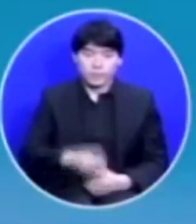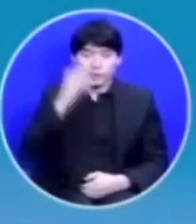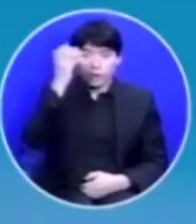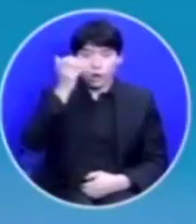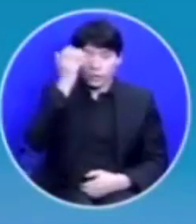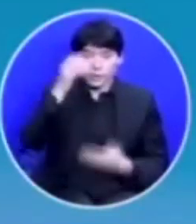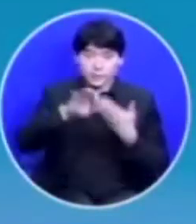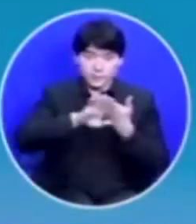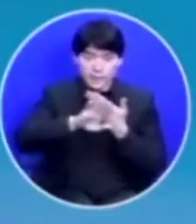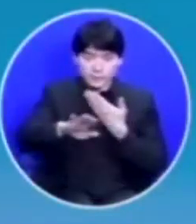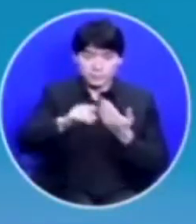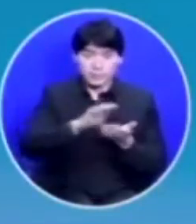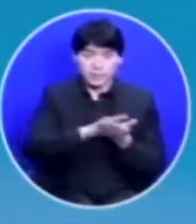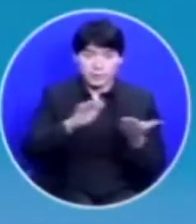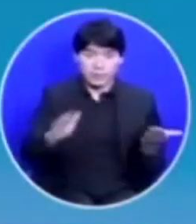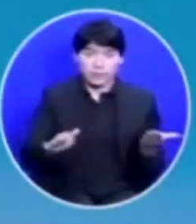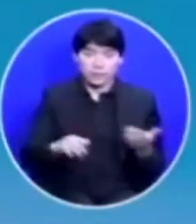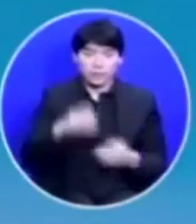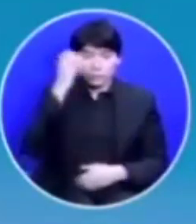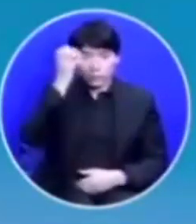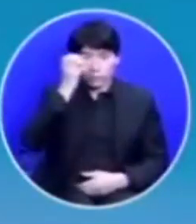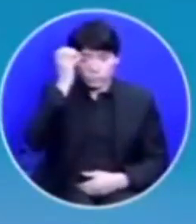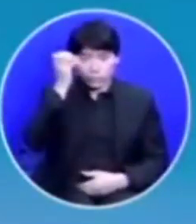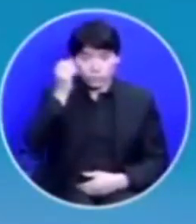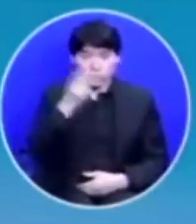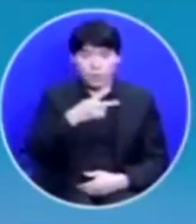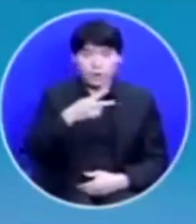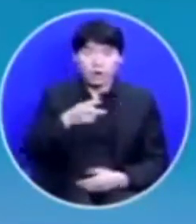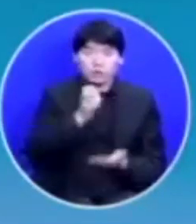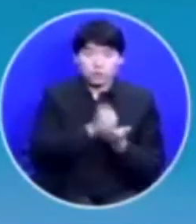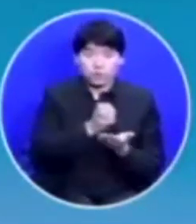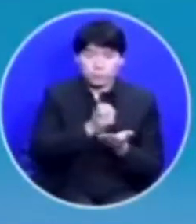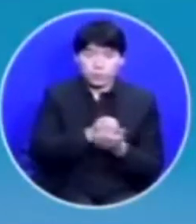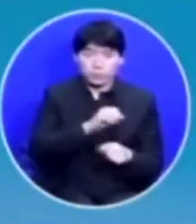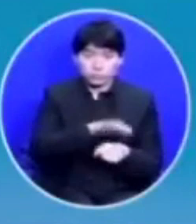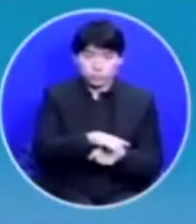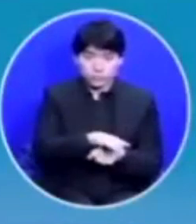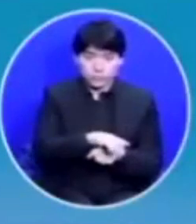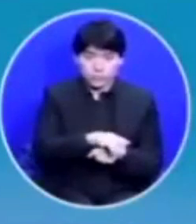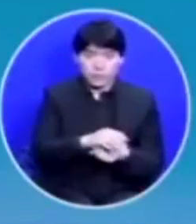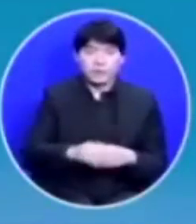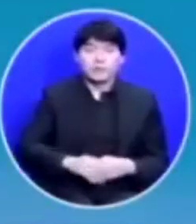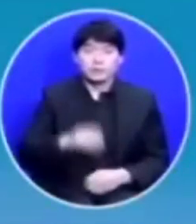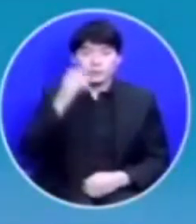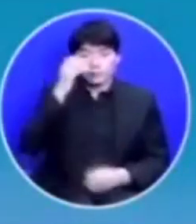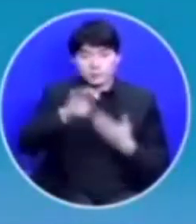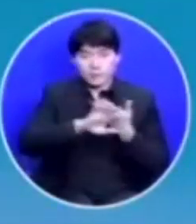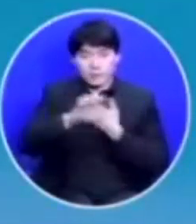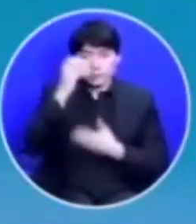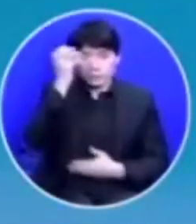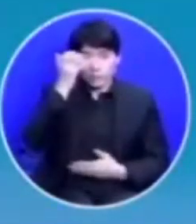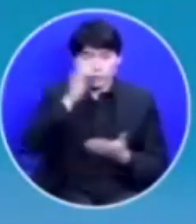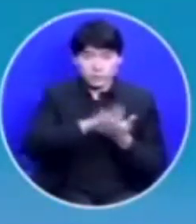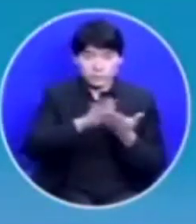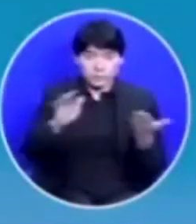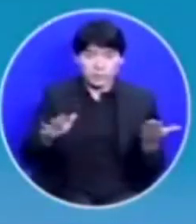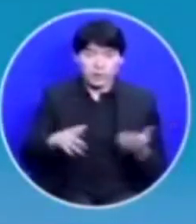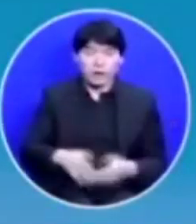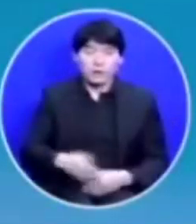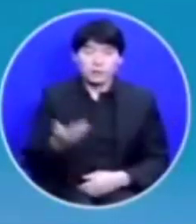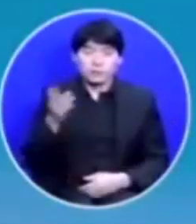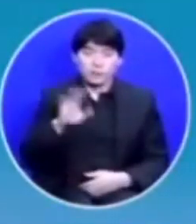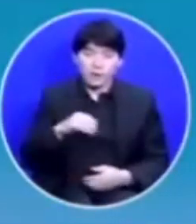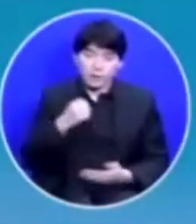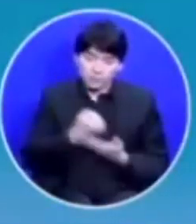다릅니다 성령님과 율법주의에 영은 다른 0 이에요 그런데 안타깝게도 많은 가정의